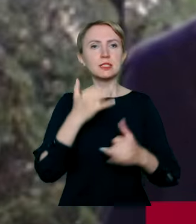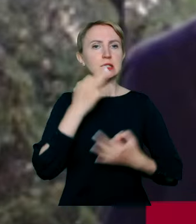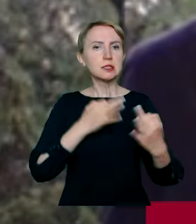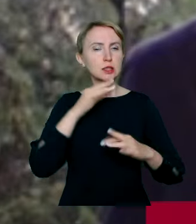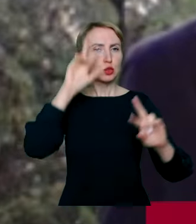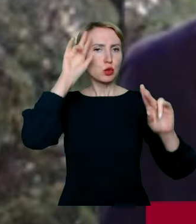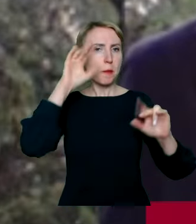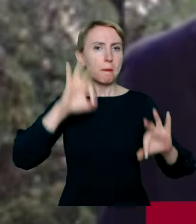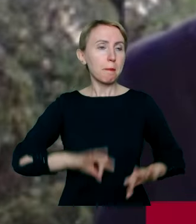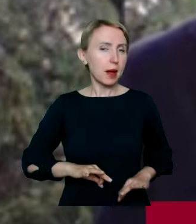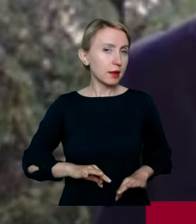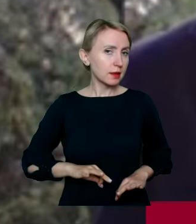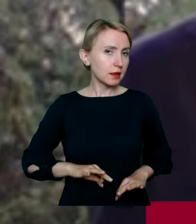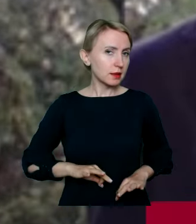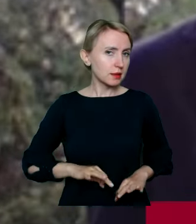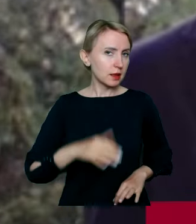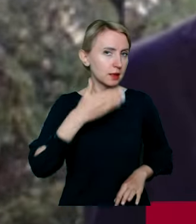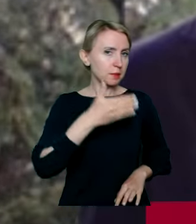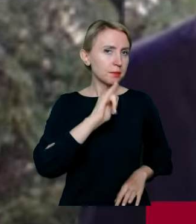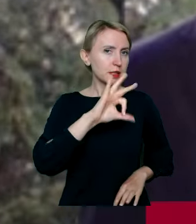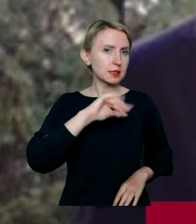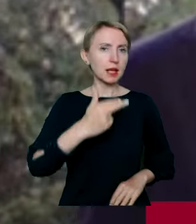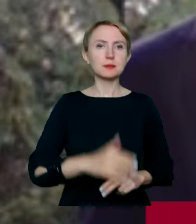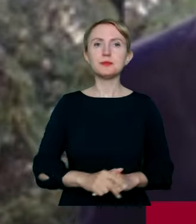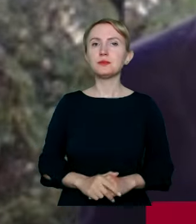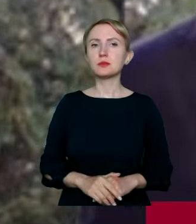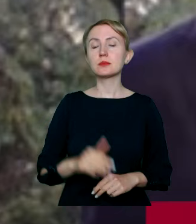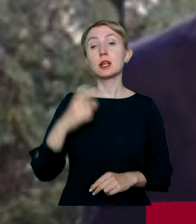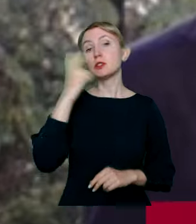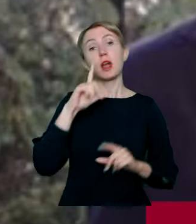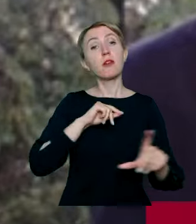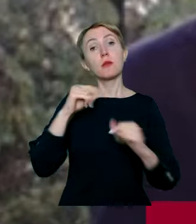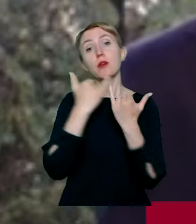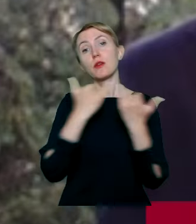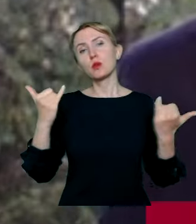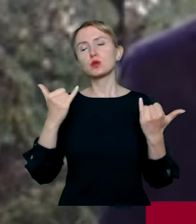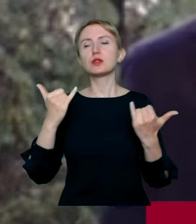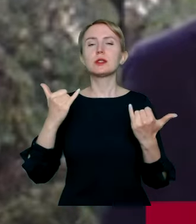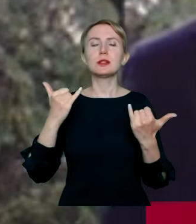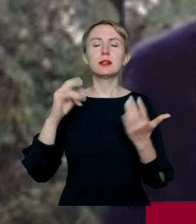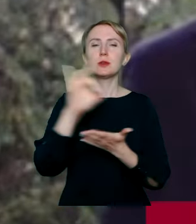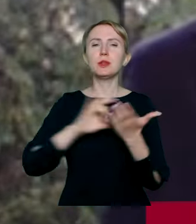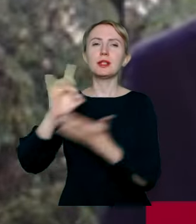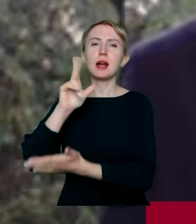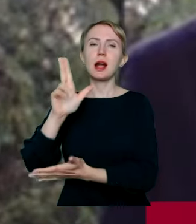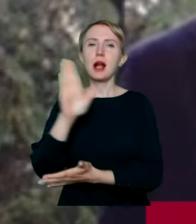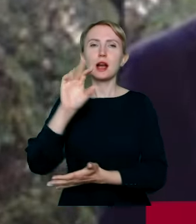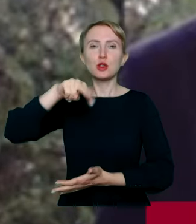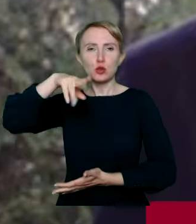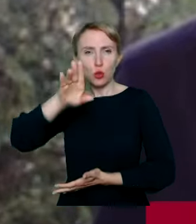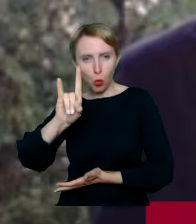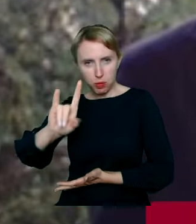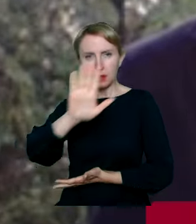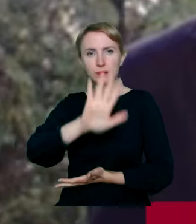skojarzenia pan Misan. No mamy też ciekawe wybory w różnych gminach kaszubskich, w Szemudzie,